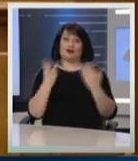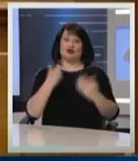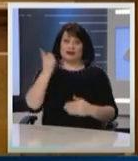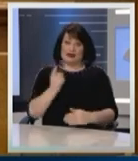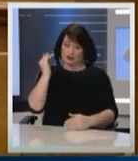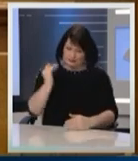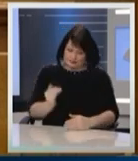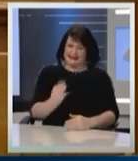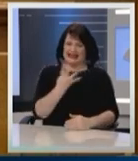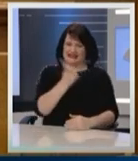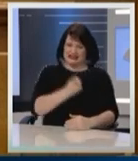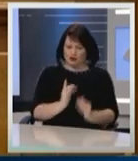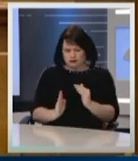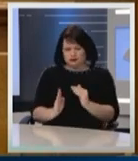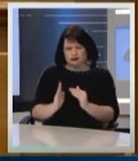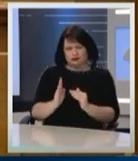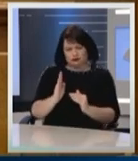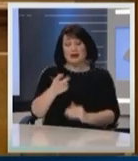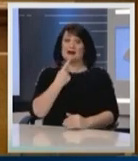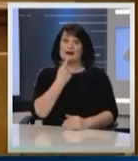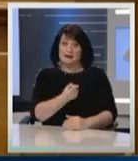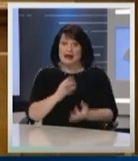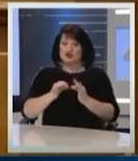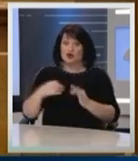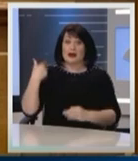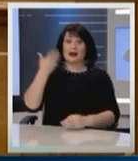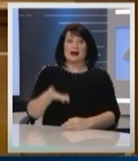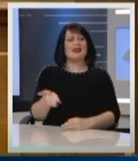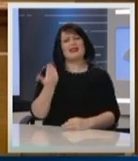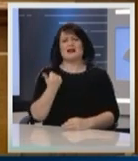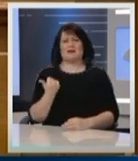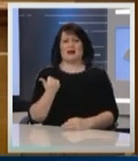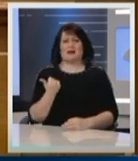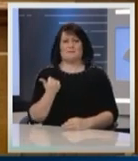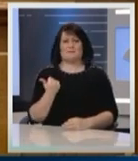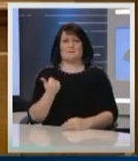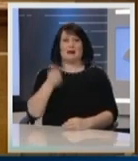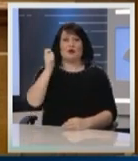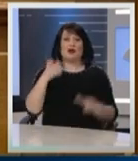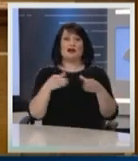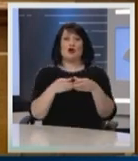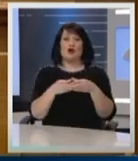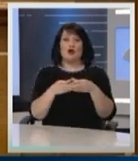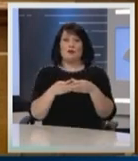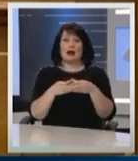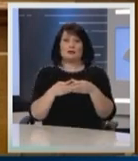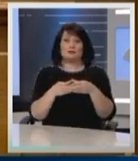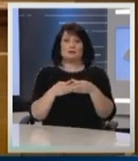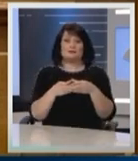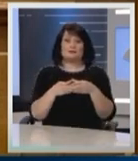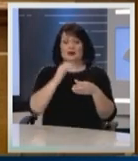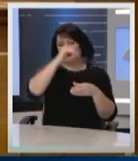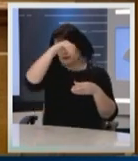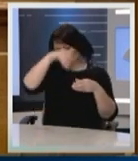θα ξανανέβει. Τους έχω πει ότι στην ιστορία δεν υπάρχει τέτοιο προηγούμενο κόμμα που ήταν ανεβασμένο να κατέβει